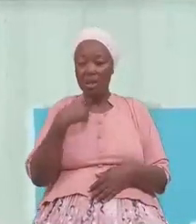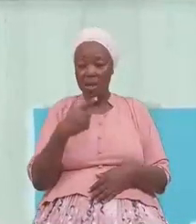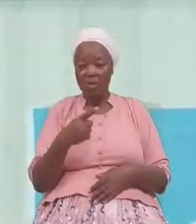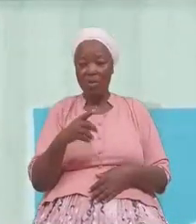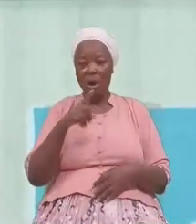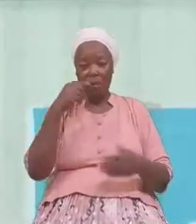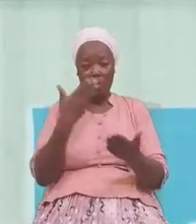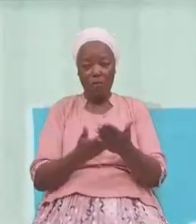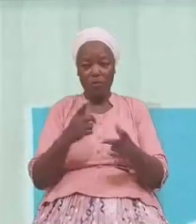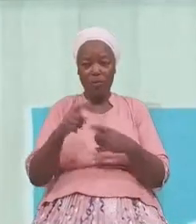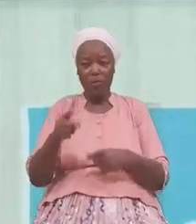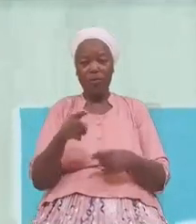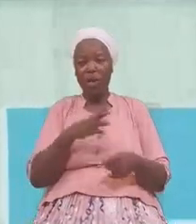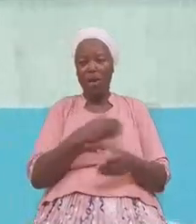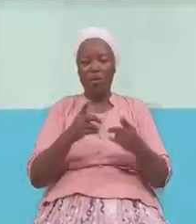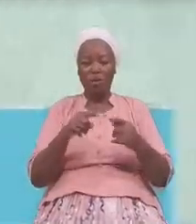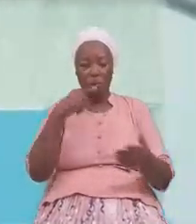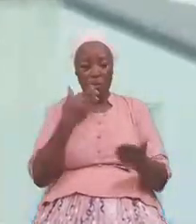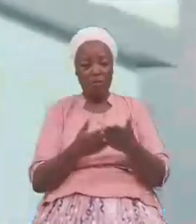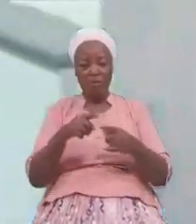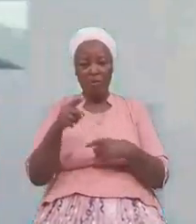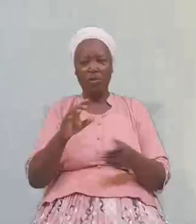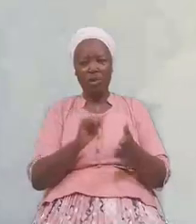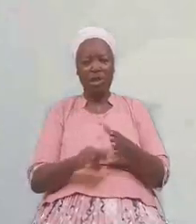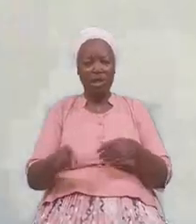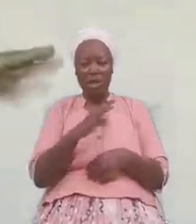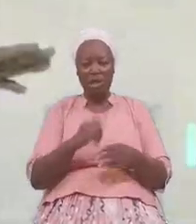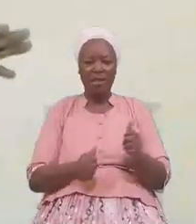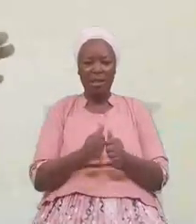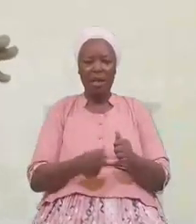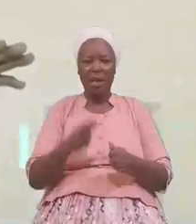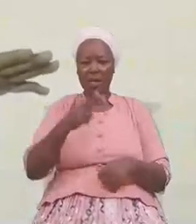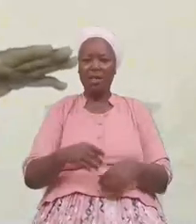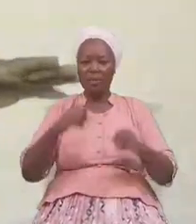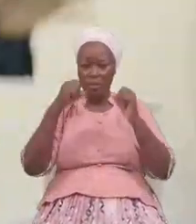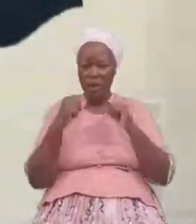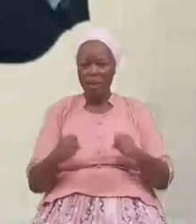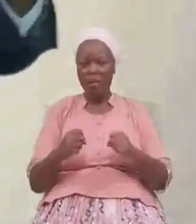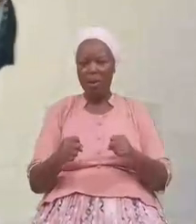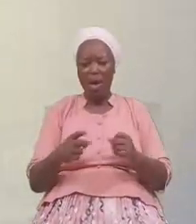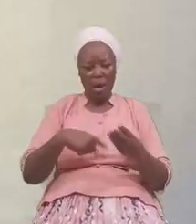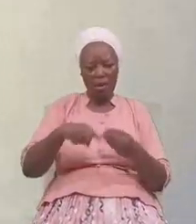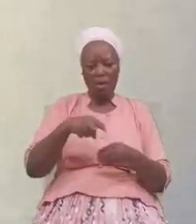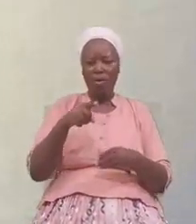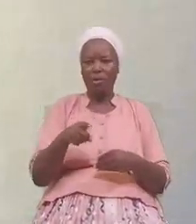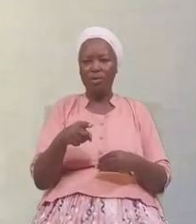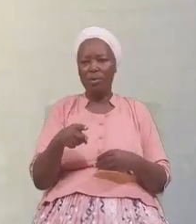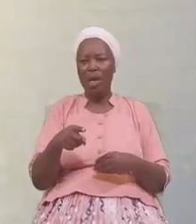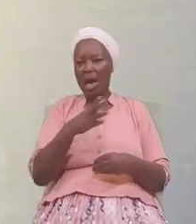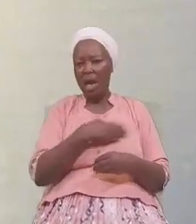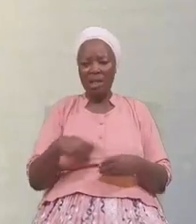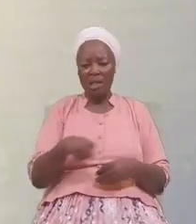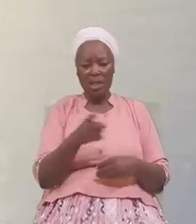te prouver quelles sont les puissances plus élevées et elles vont vouloir